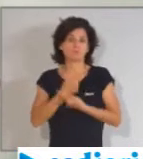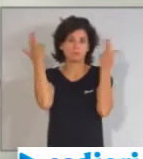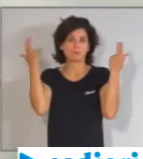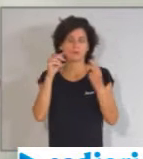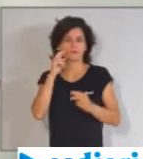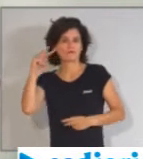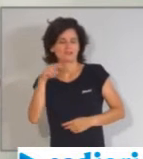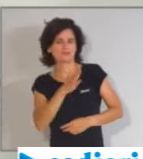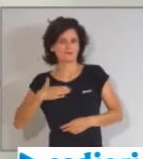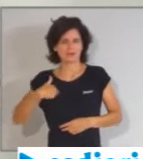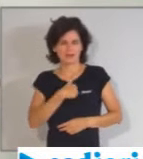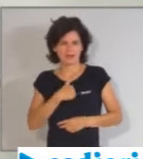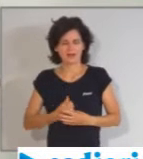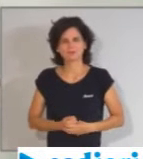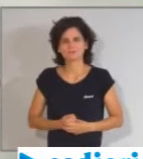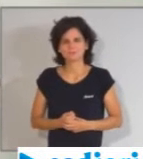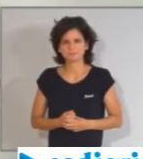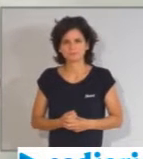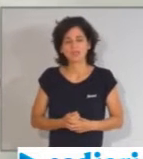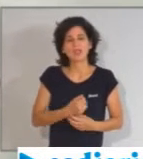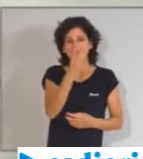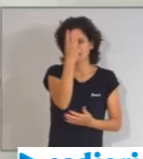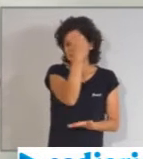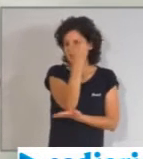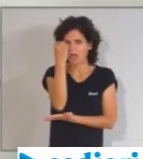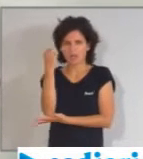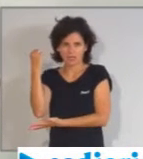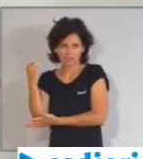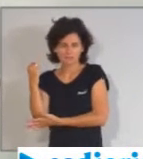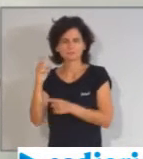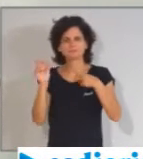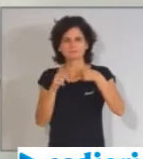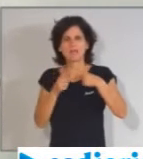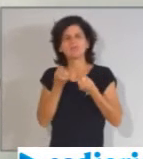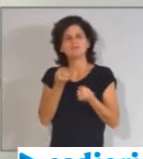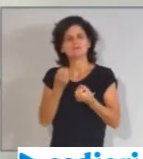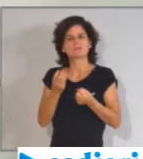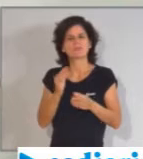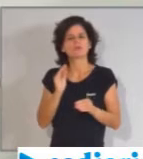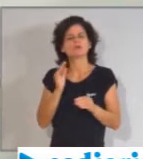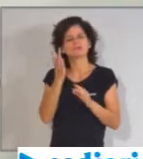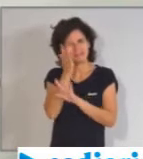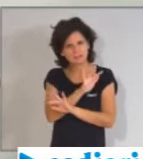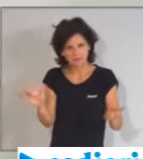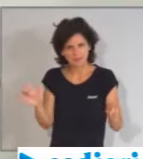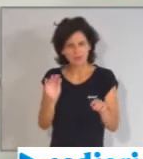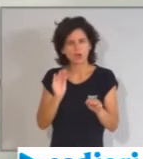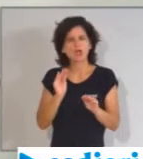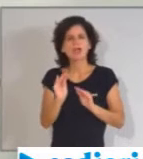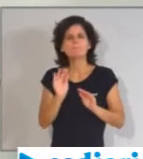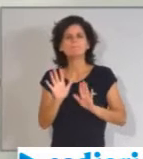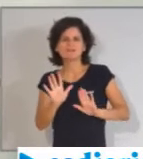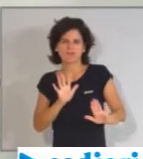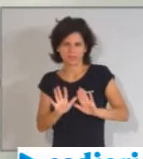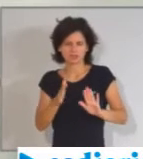de gènere. Estos eixos són: eix primer, informació, sensibilització i prevenció. L'objectiu d'aquest eix són